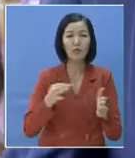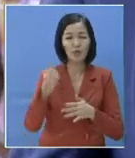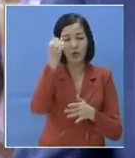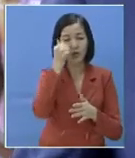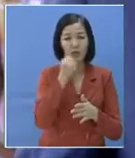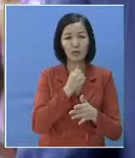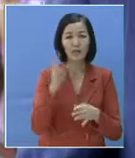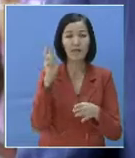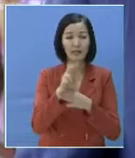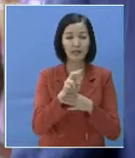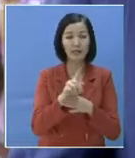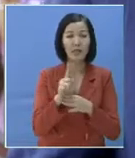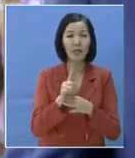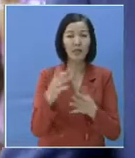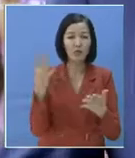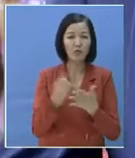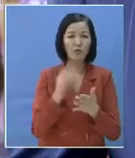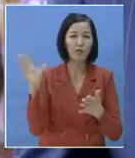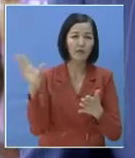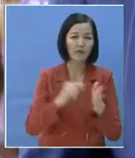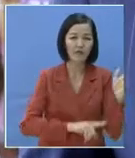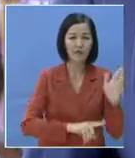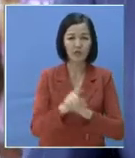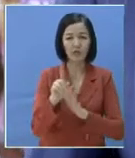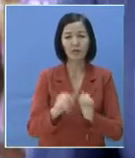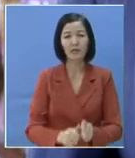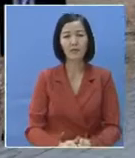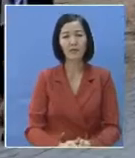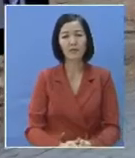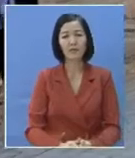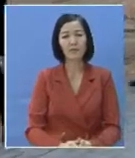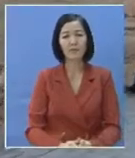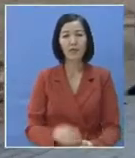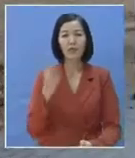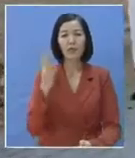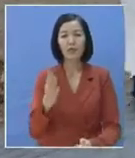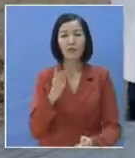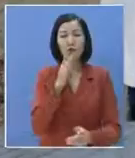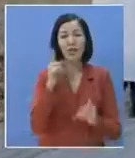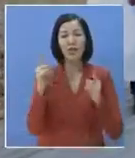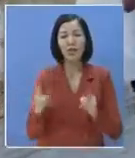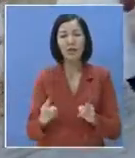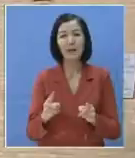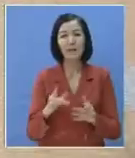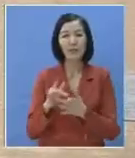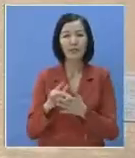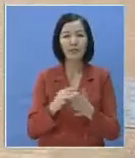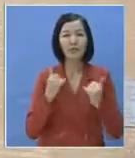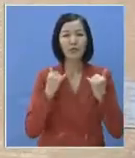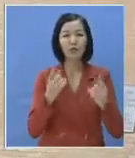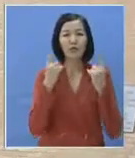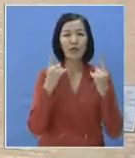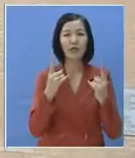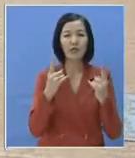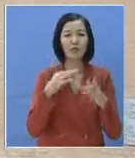поблагодарить вас за визит и пожелать удачи во всех начинаниях. Четвертый этап проекта «Духовный караван» будет посвящен великому